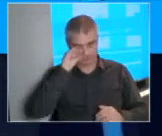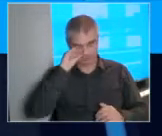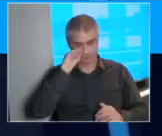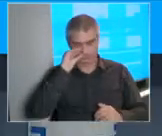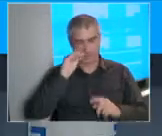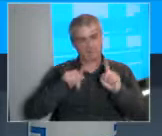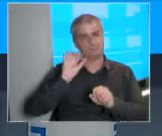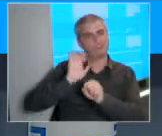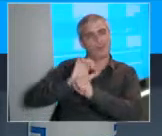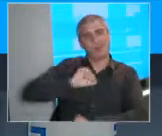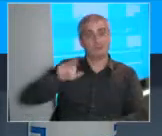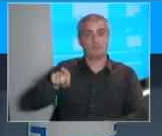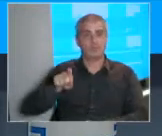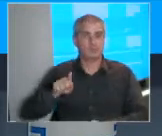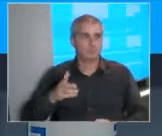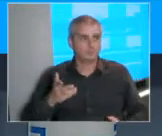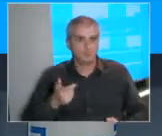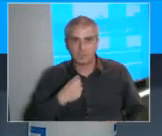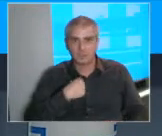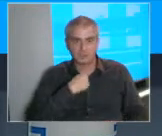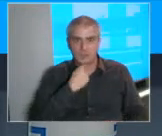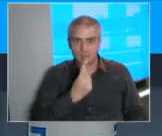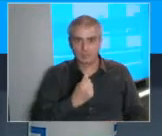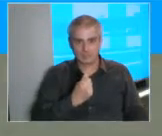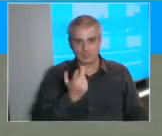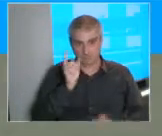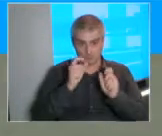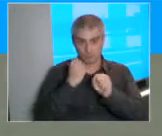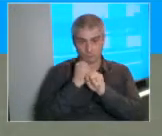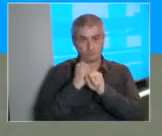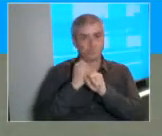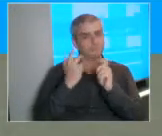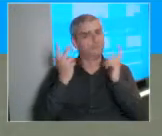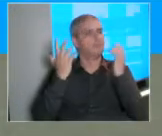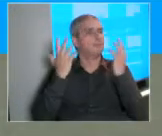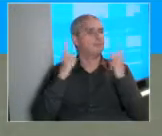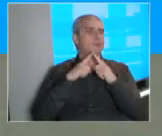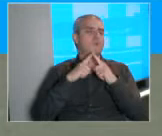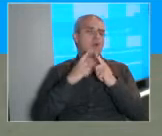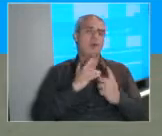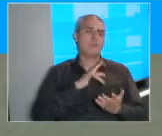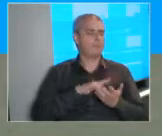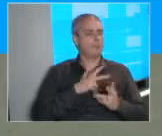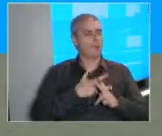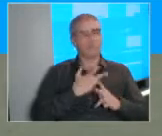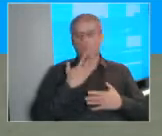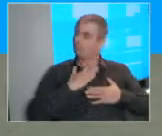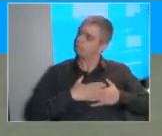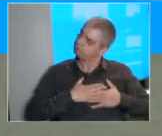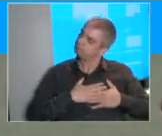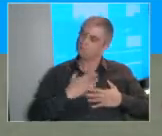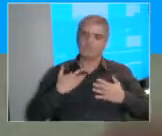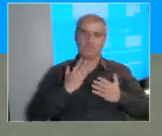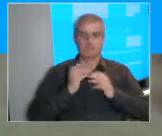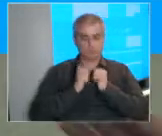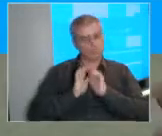להכניס לצד השני. אני אפילו אומר בלי זה. אני אפילו בא, אם אנשים עושים את זה בתום לב, ובאמת, ממקום של שבר, אומרים, טוב,